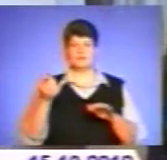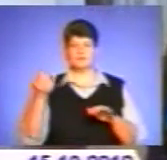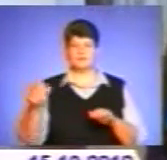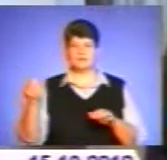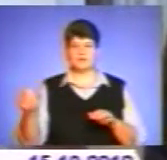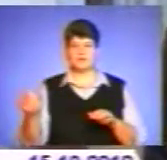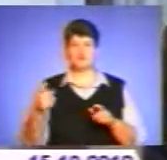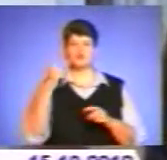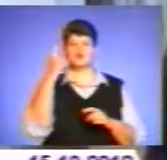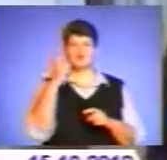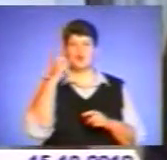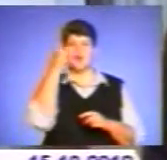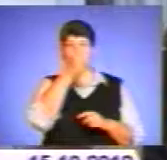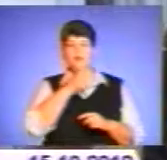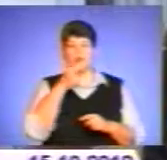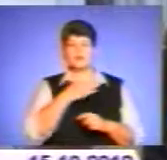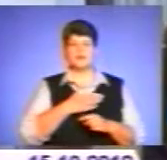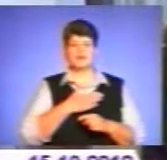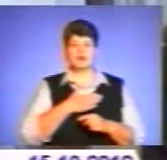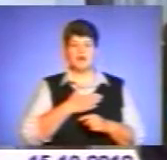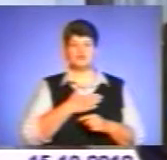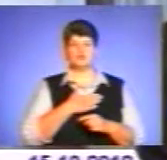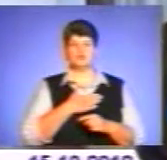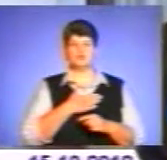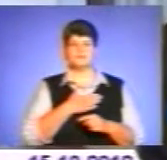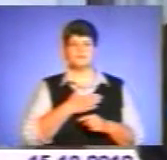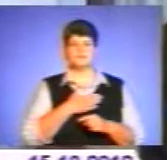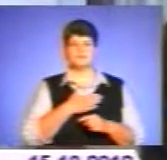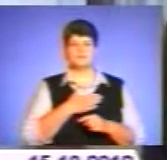років нашому чільному діячі